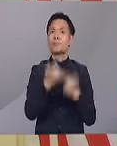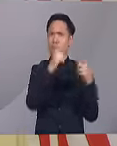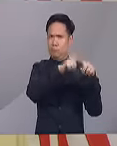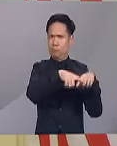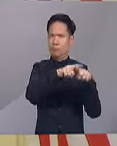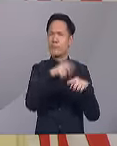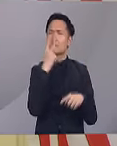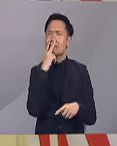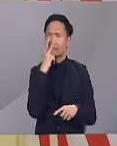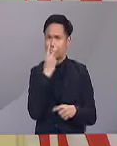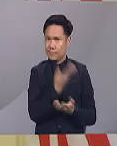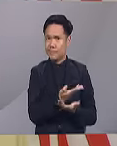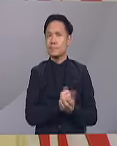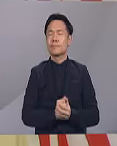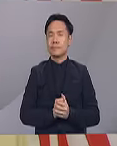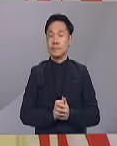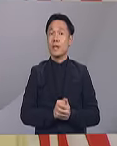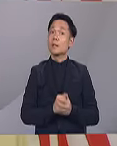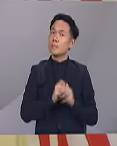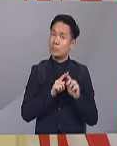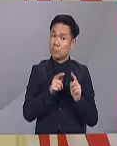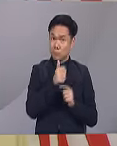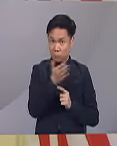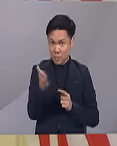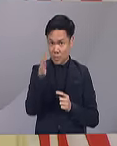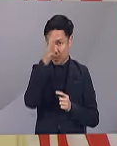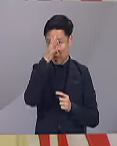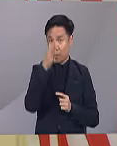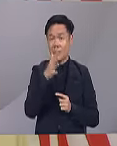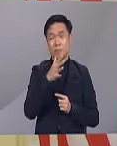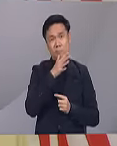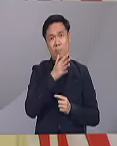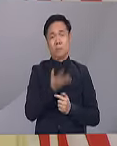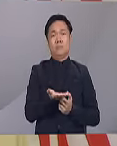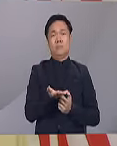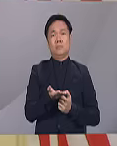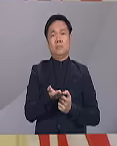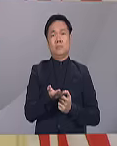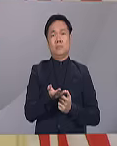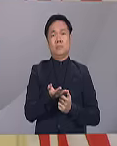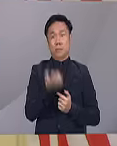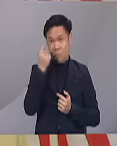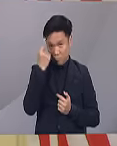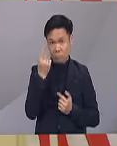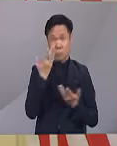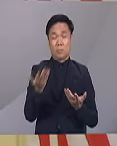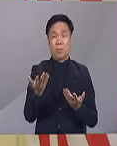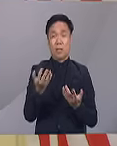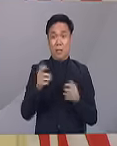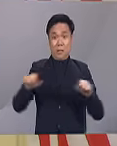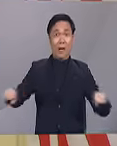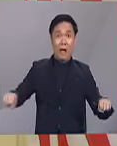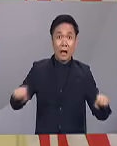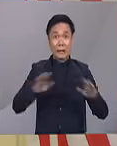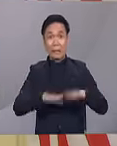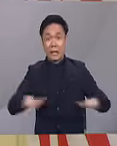itu. Dan tapi kita sebagai ibu bapa perlu sedar bahawa mendedahkan anak di tempat terbuka dengan orang